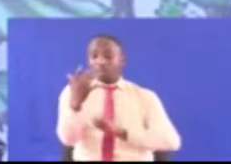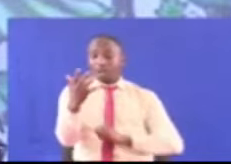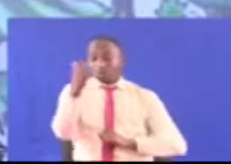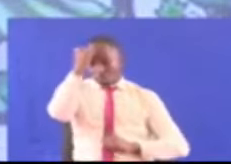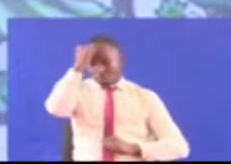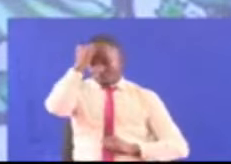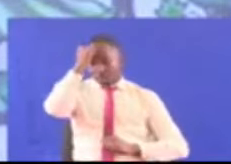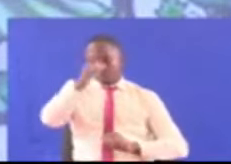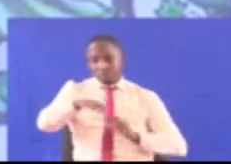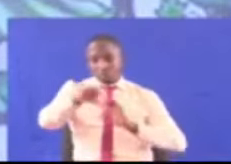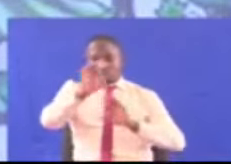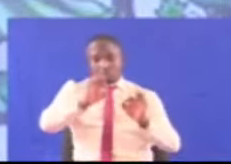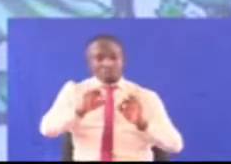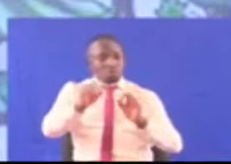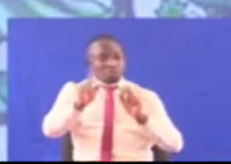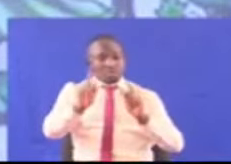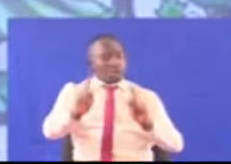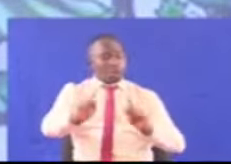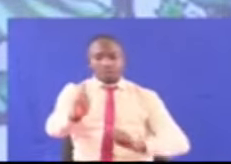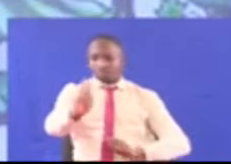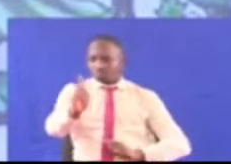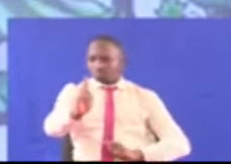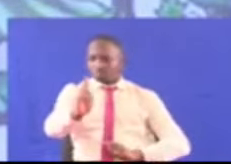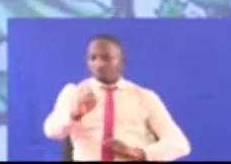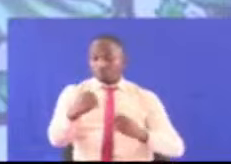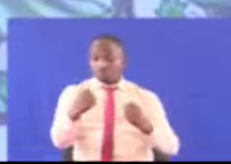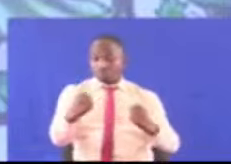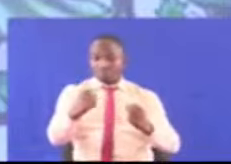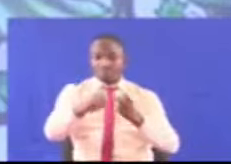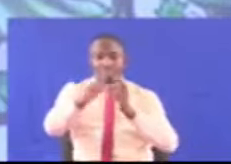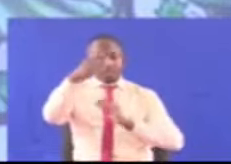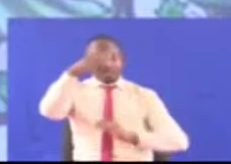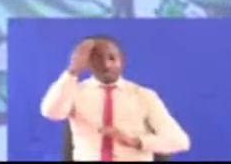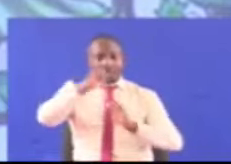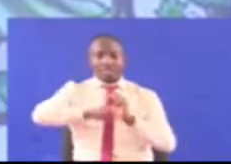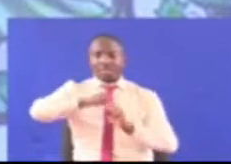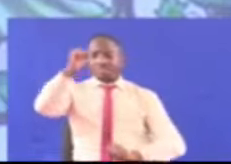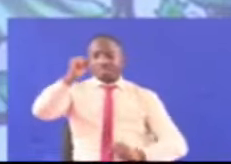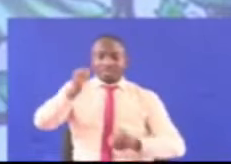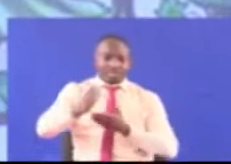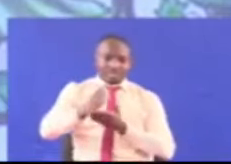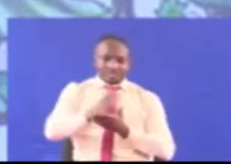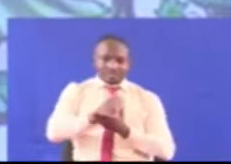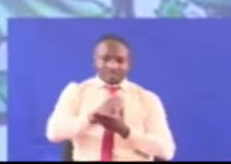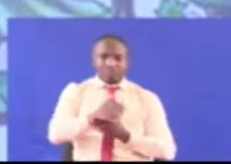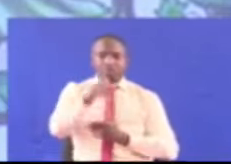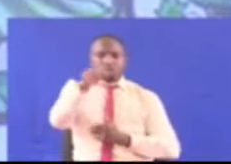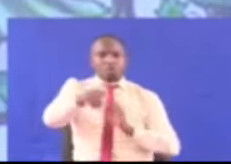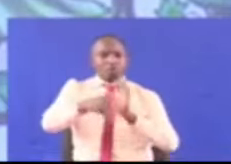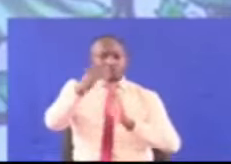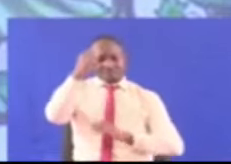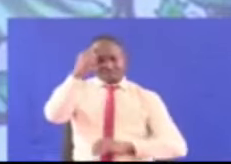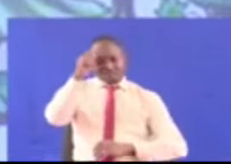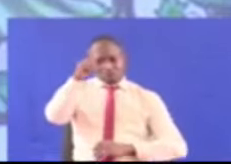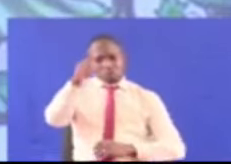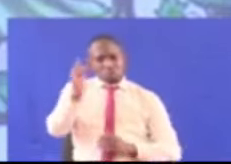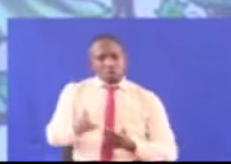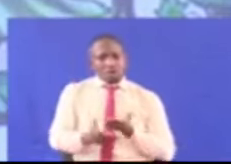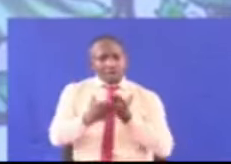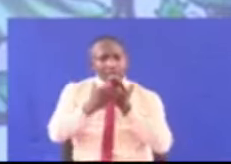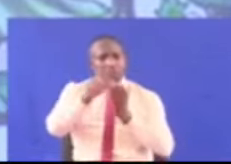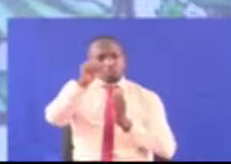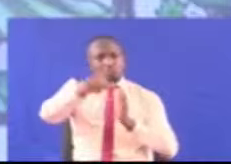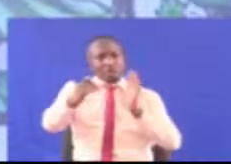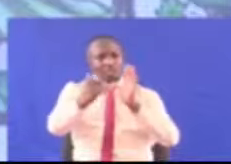mnaukumbuka, haukuwa uchaguzi wa kawaida kwa kweli. Kwa hiyo serikali ikashinda kesi ile, na sasa watu wakawaza huyu naibu mwanasheria mkuu